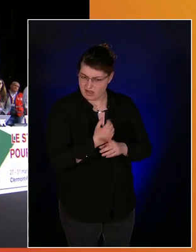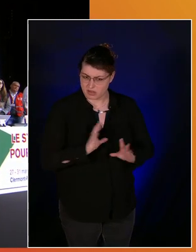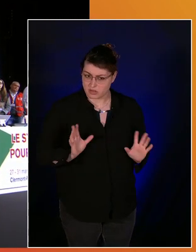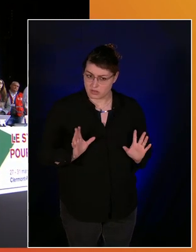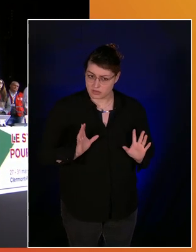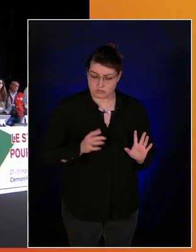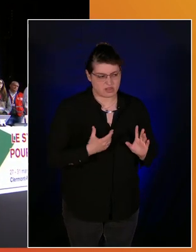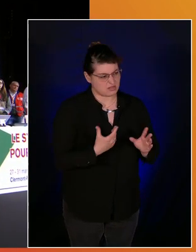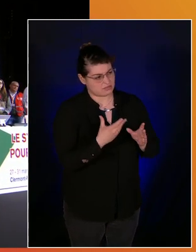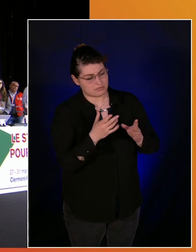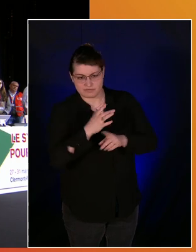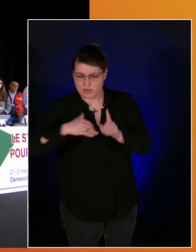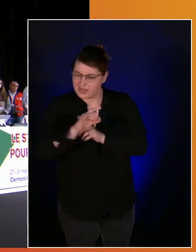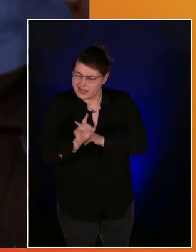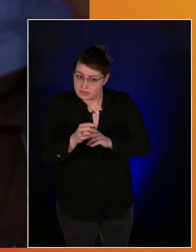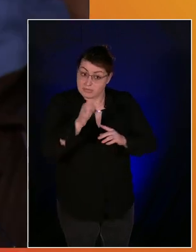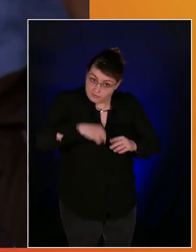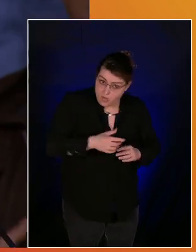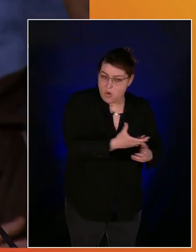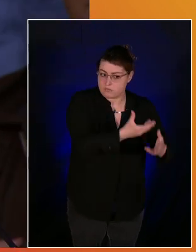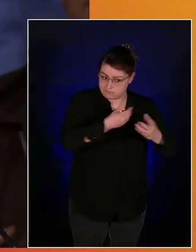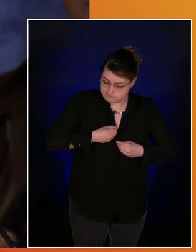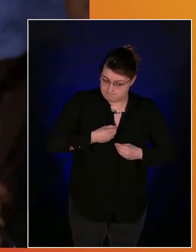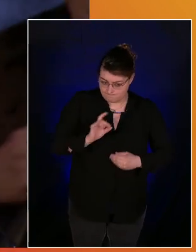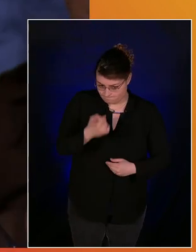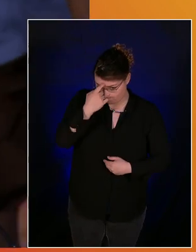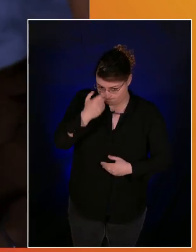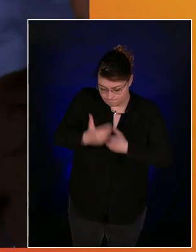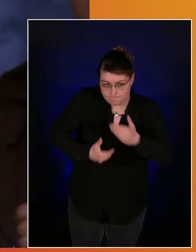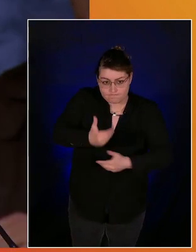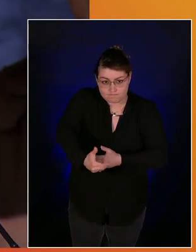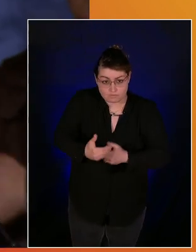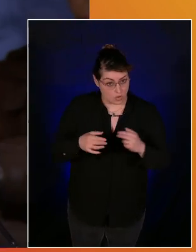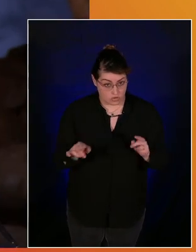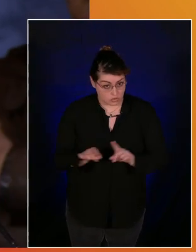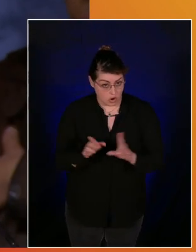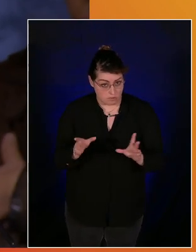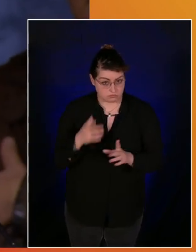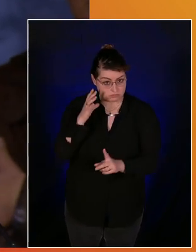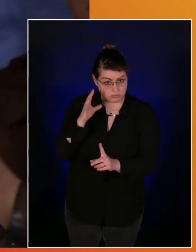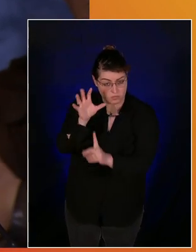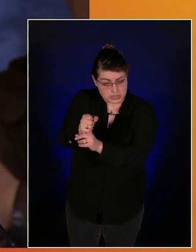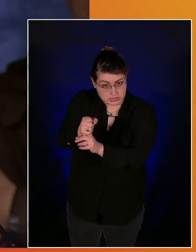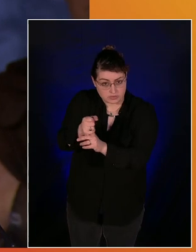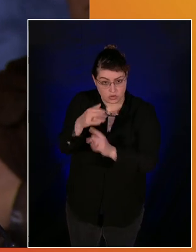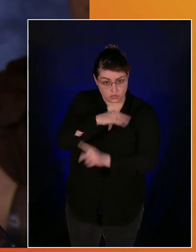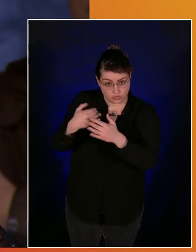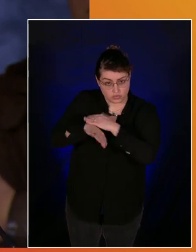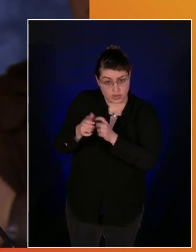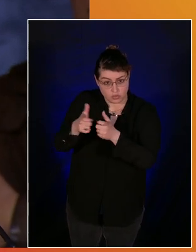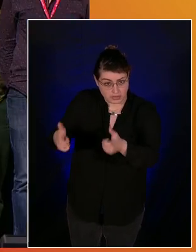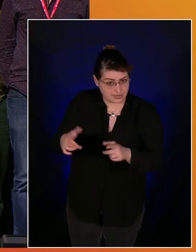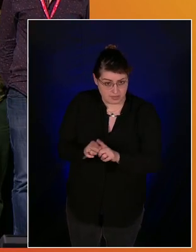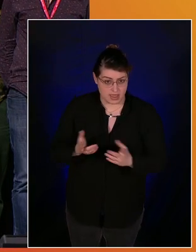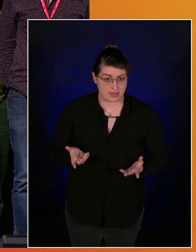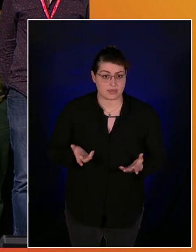questions sociétales, c'est des questions qu'il faut qu'on porte au quotidien, en même temps que nous portons les enjeux sociaux dans les boîtes.